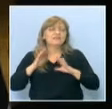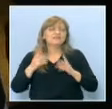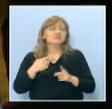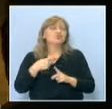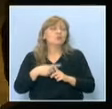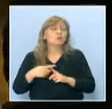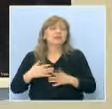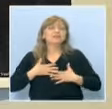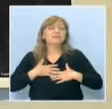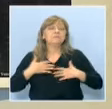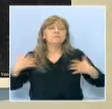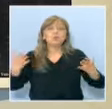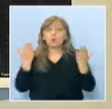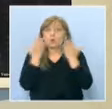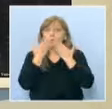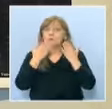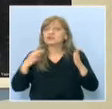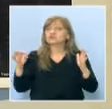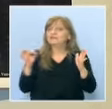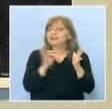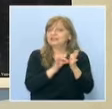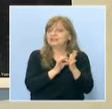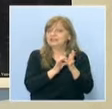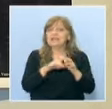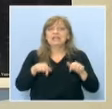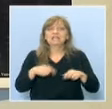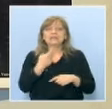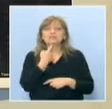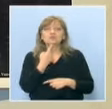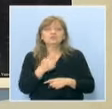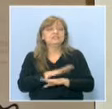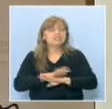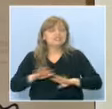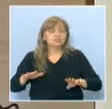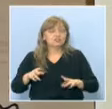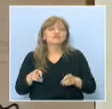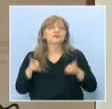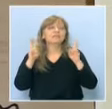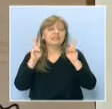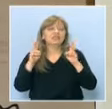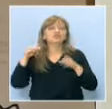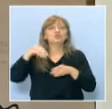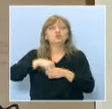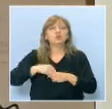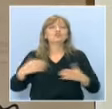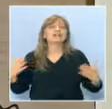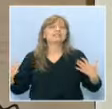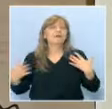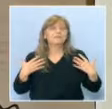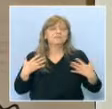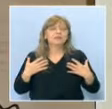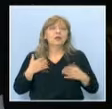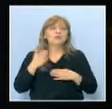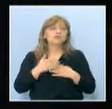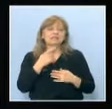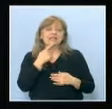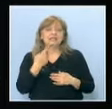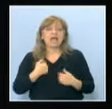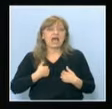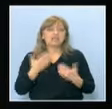има много образователна цел. Тази година завършвам, но реших да участвам в пиесата като последна година, тъй като уча 5